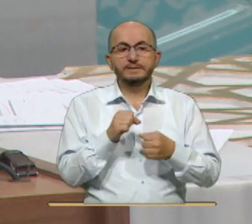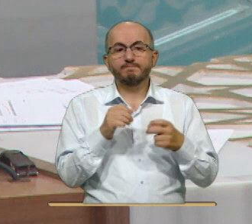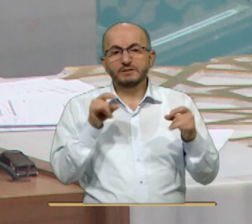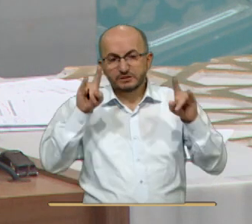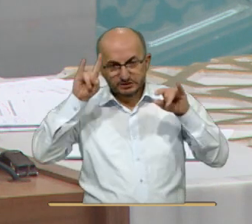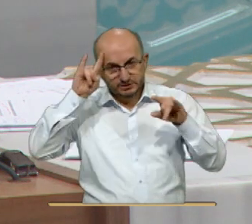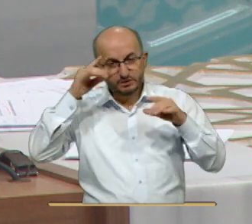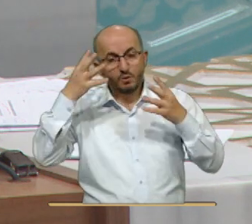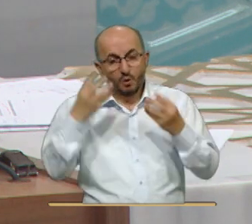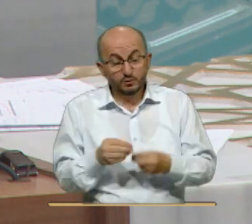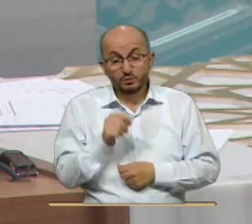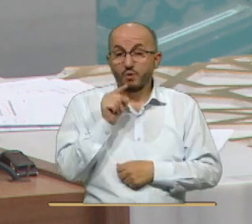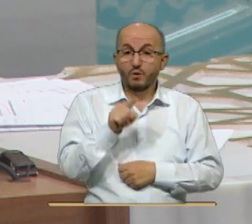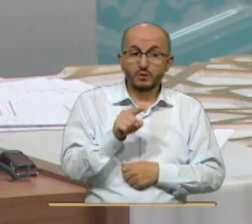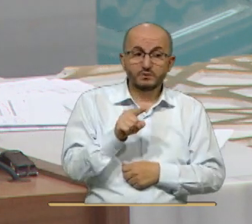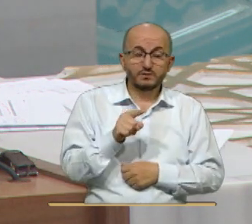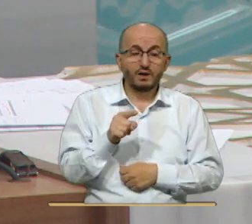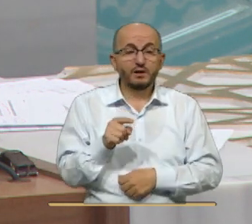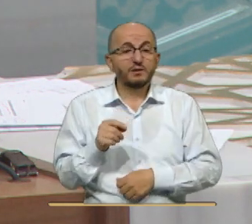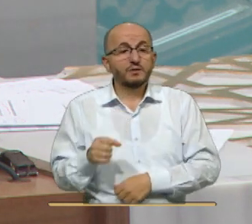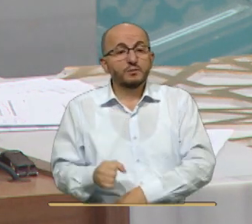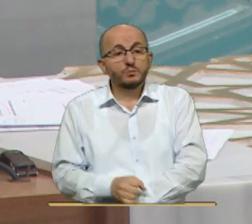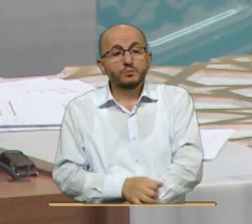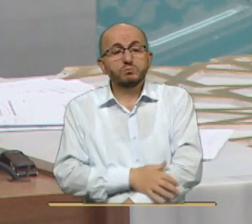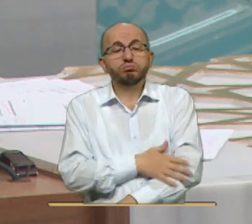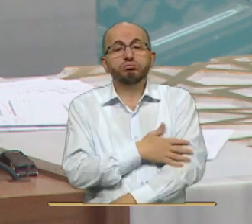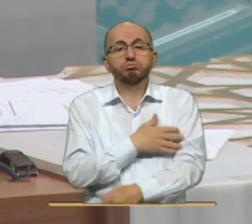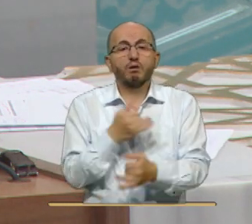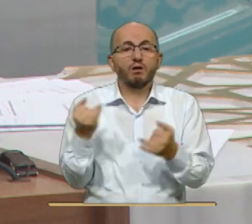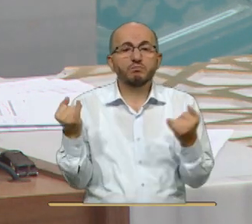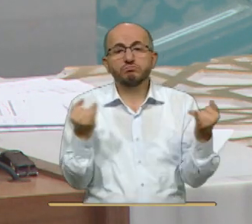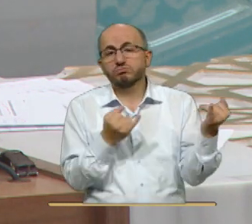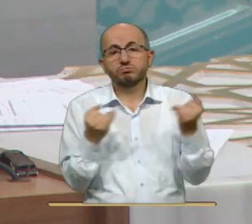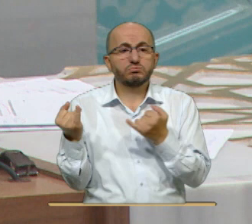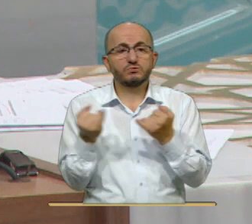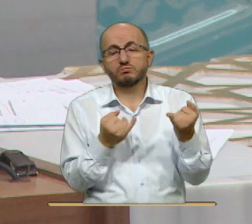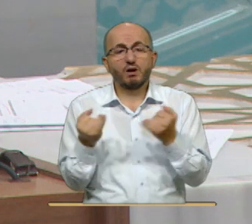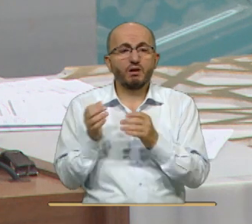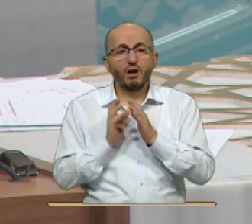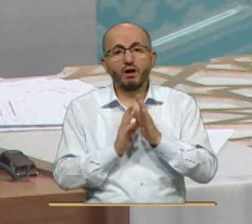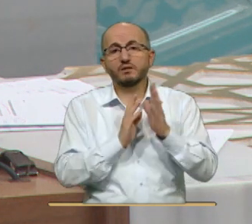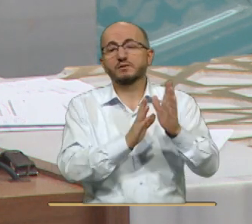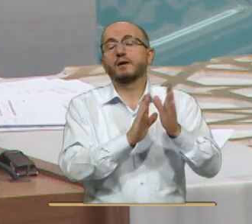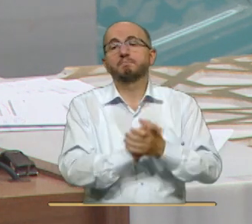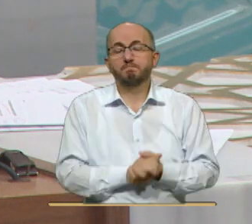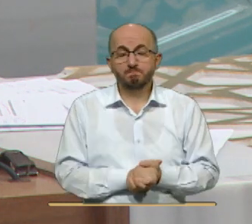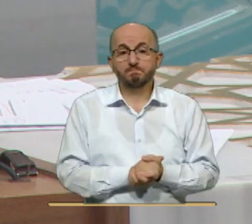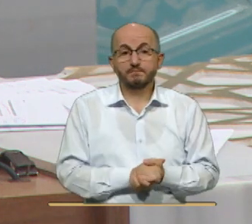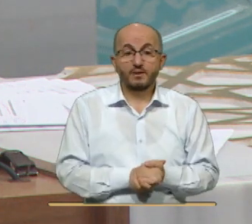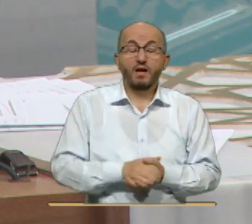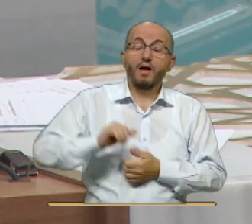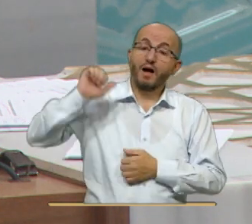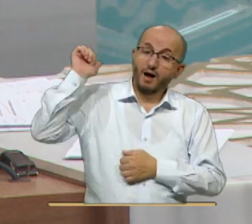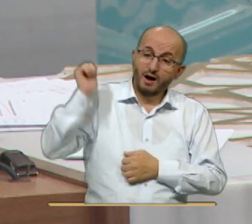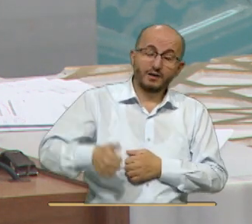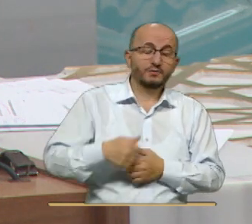olur. Orada duygusal çatışmalar alır başını gider. Ama sizler her gün